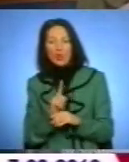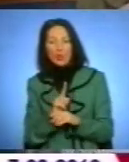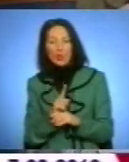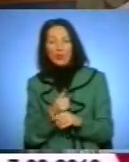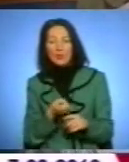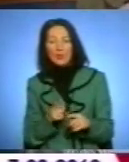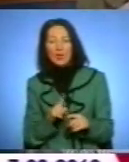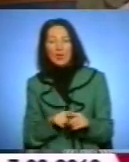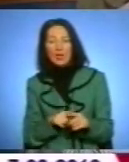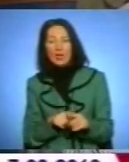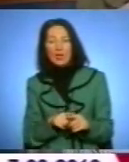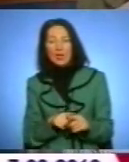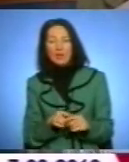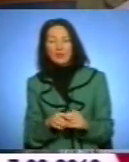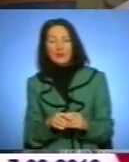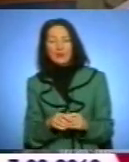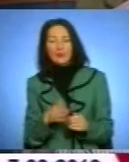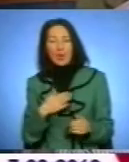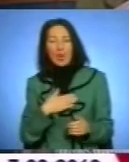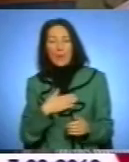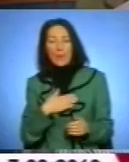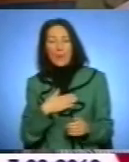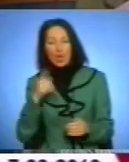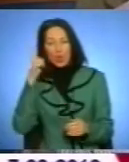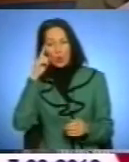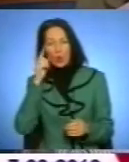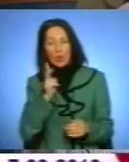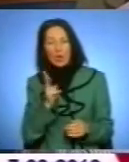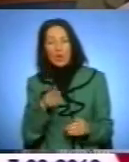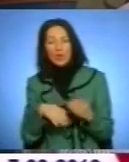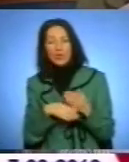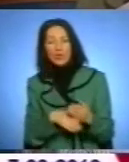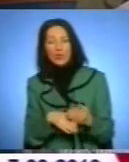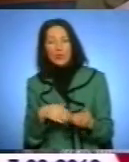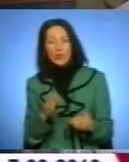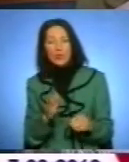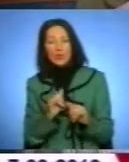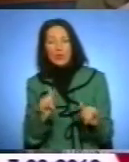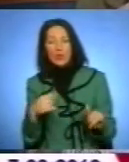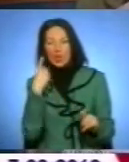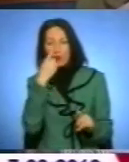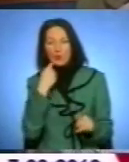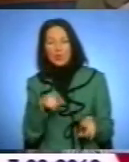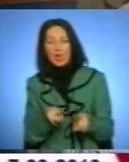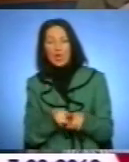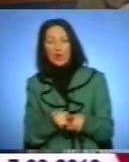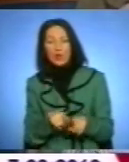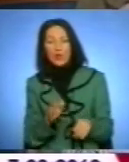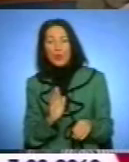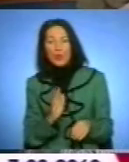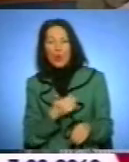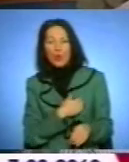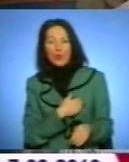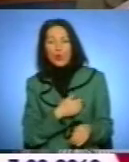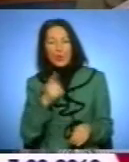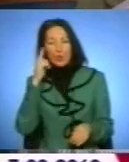університету, де думають за студентів. Ми думаємо за те, яким чином буде формуватися особистість. Але разом із тим ми хочемо виховати в наших